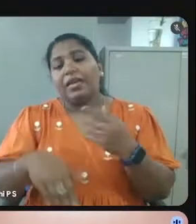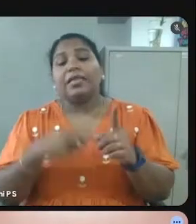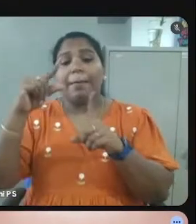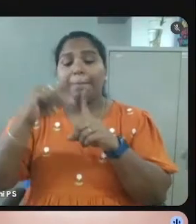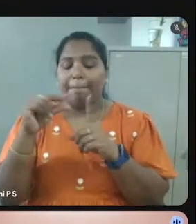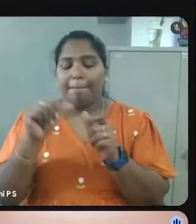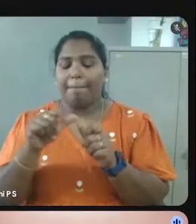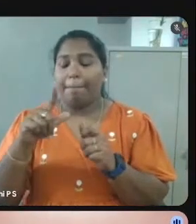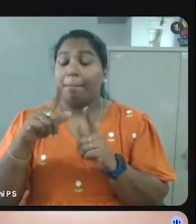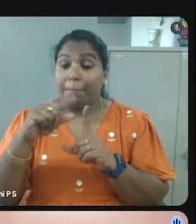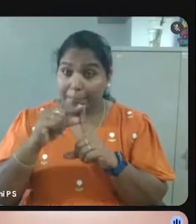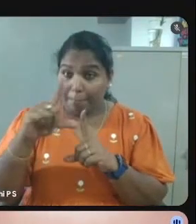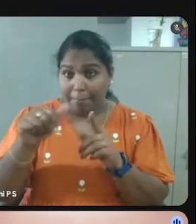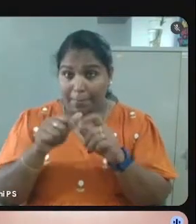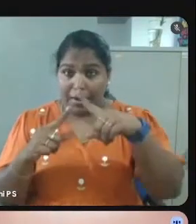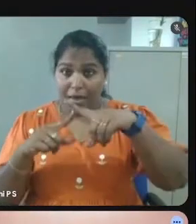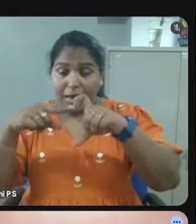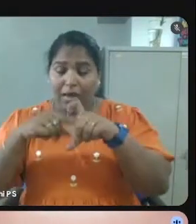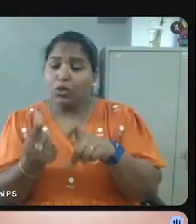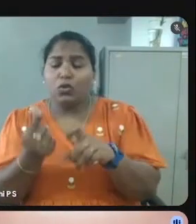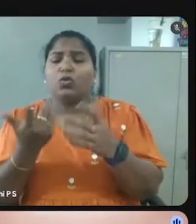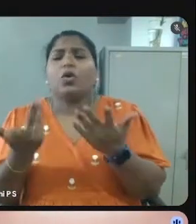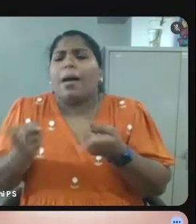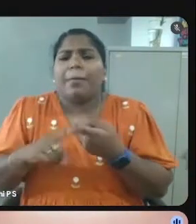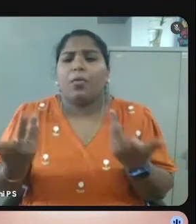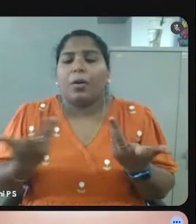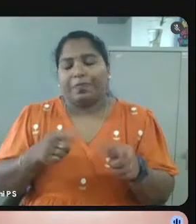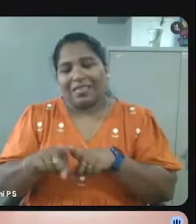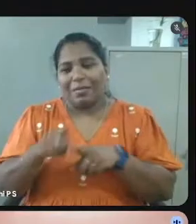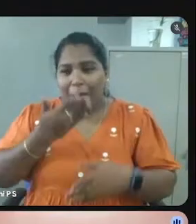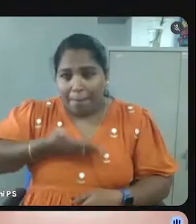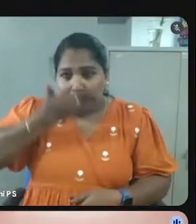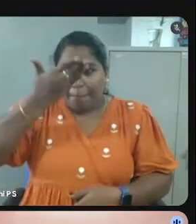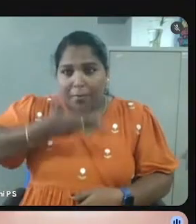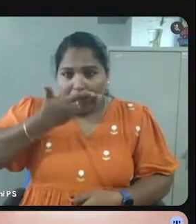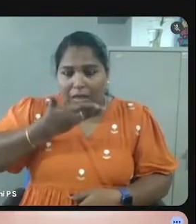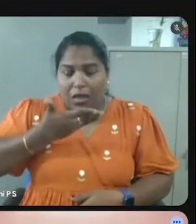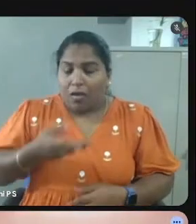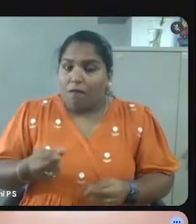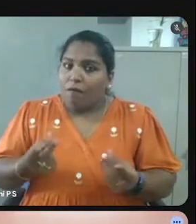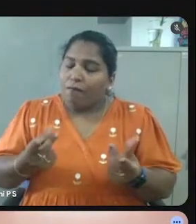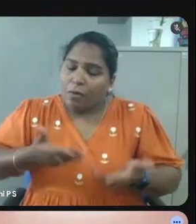സ്റ്റേജിൽ ഒരു ബ്രീതിങ് കുറച്ച് വളരെ സ്പീഡായിട്ട് പോവും.